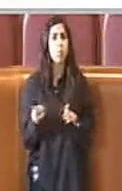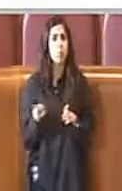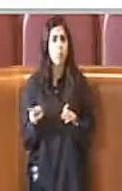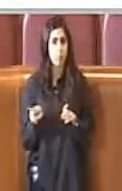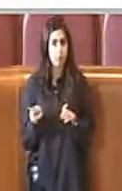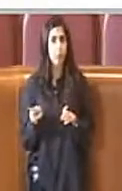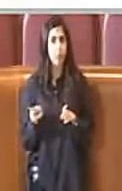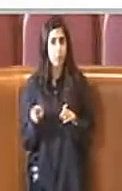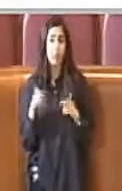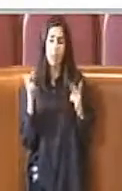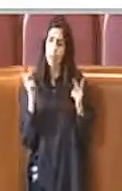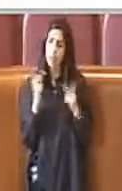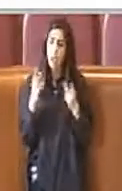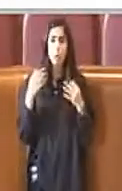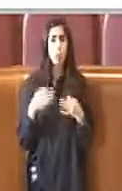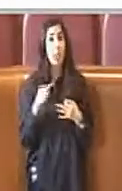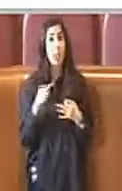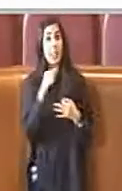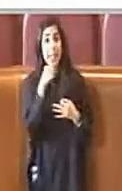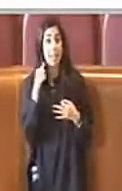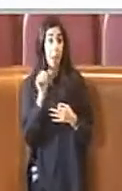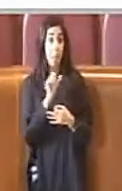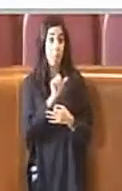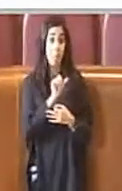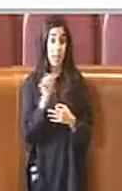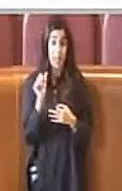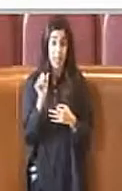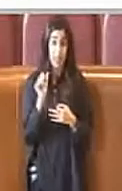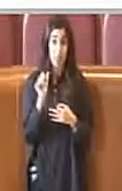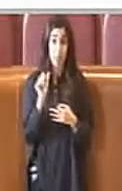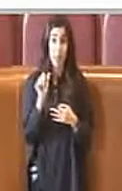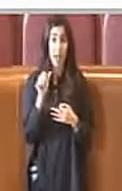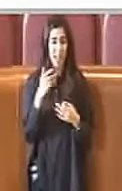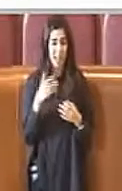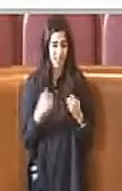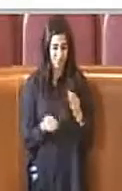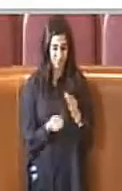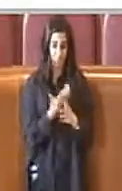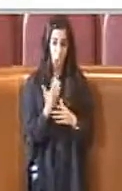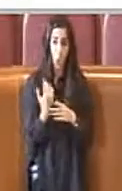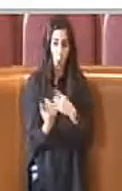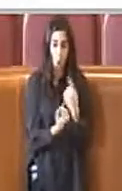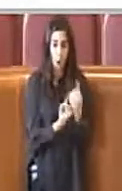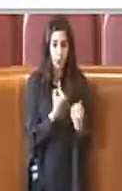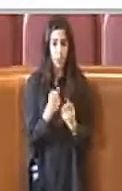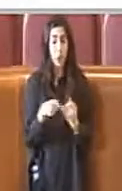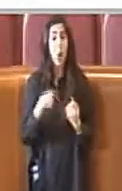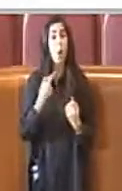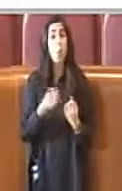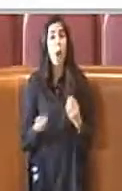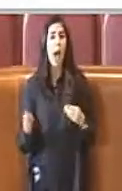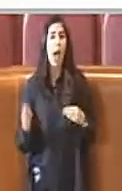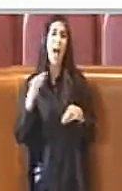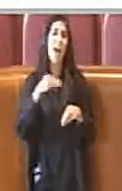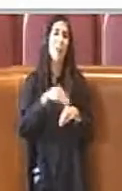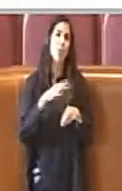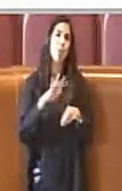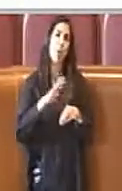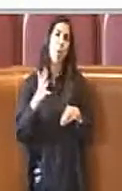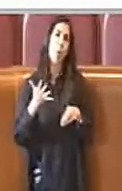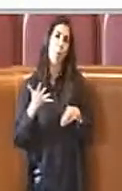vero è corretto è importante prima contestualizzare qualcosa che poi abbiamo detto non riguarda soltanto questo tipo di consulte ma anche